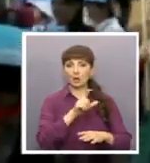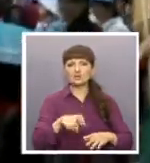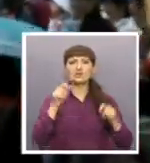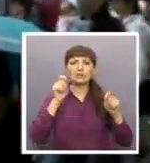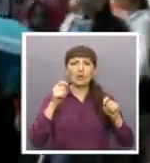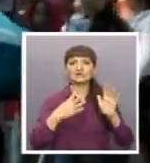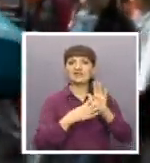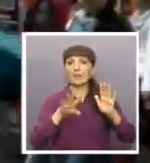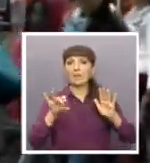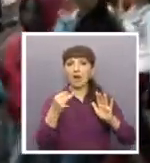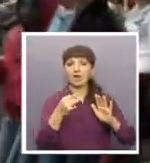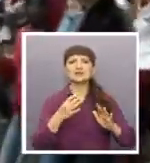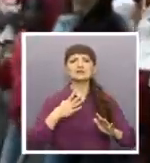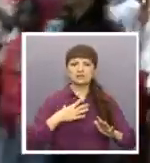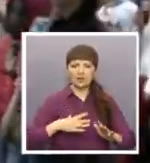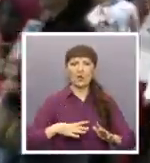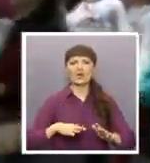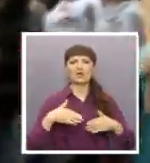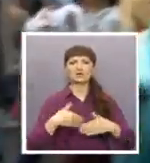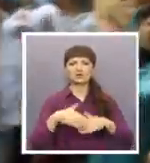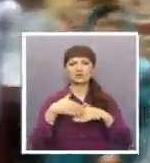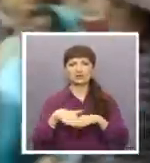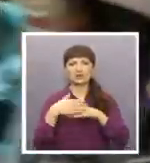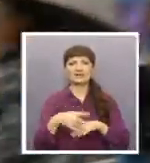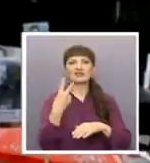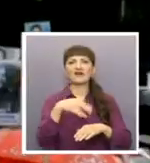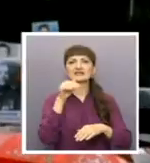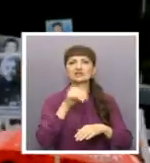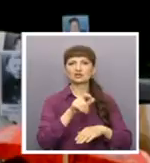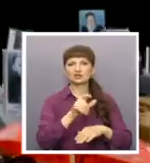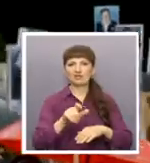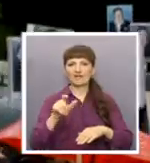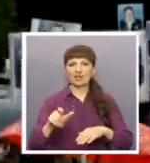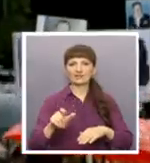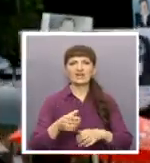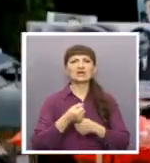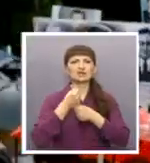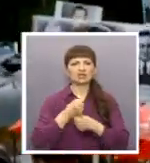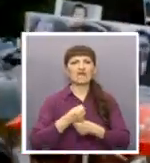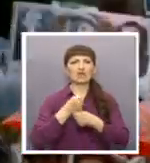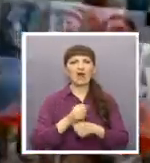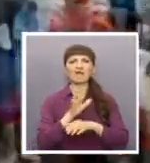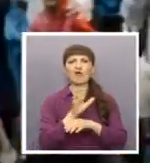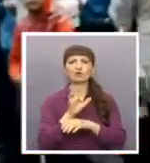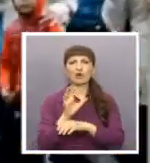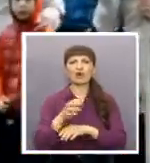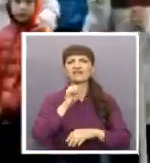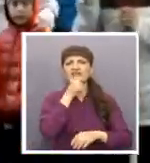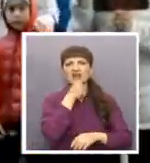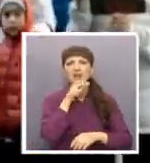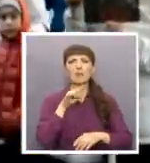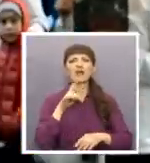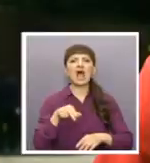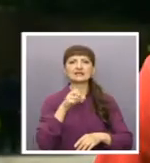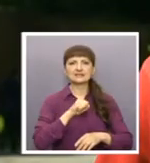дождливое 9 мая стойко шли вместе с 20-тысячной армией бессмертного полка, крепко держа в руках фотографии дедов и